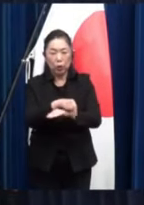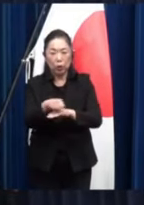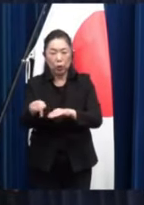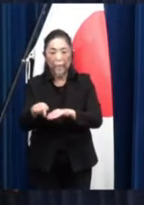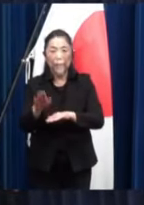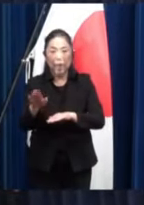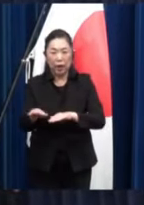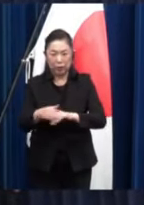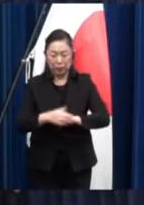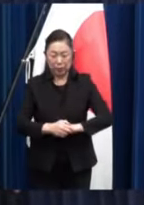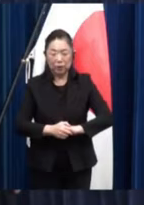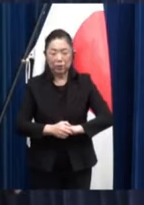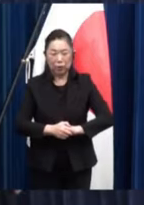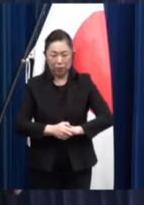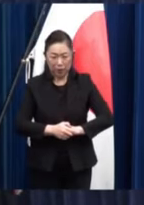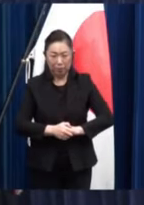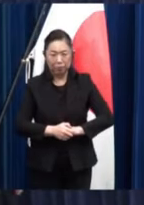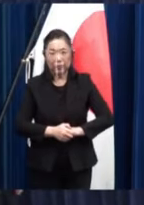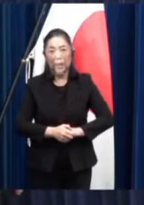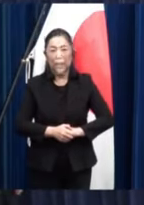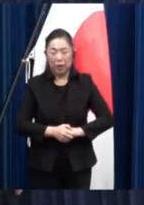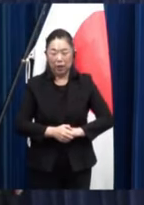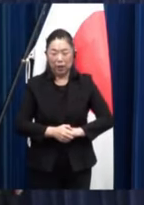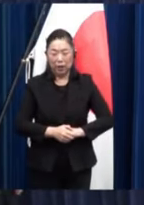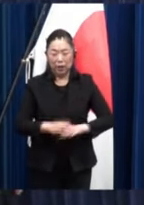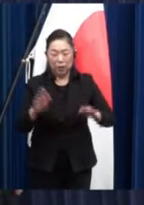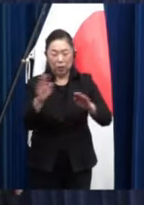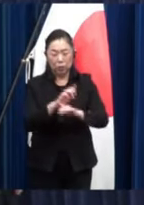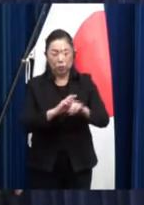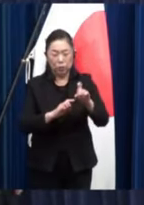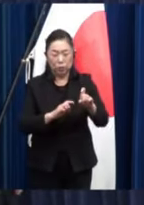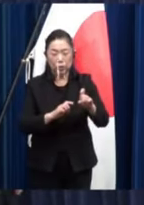21時30分めどで終了とさせていただきます。ご理解をいただきたいと思います。